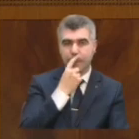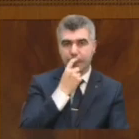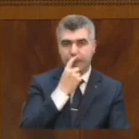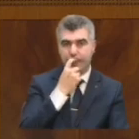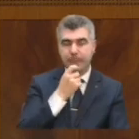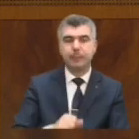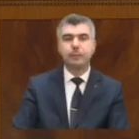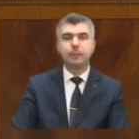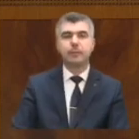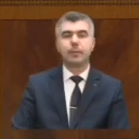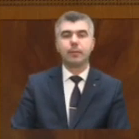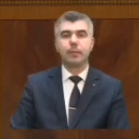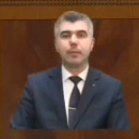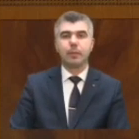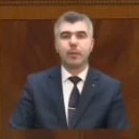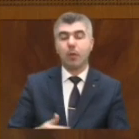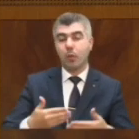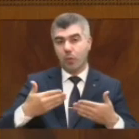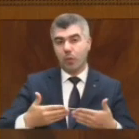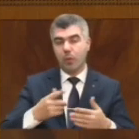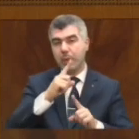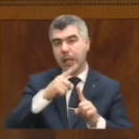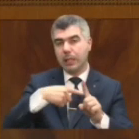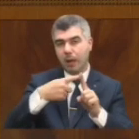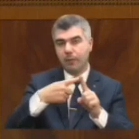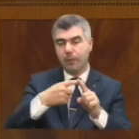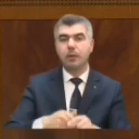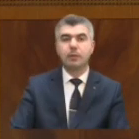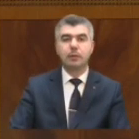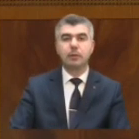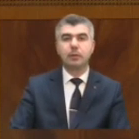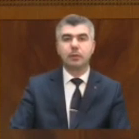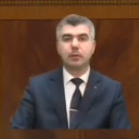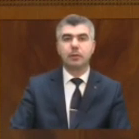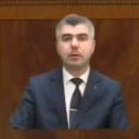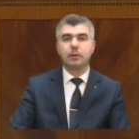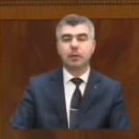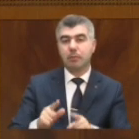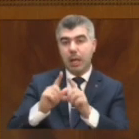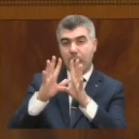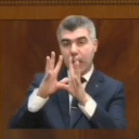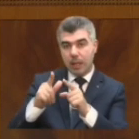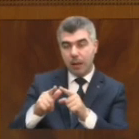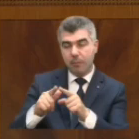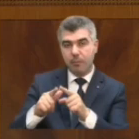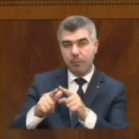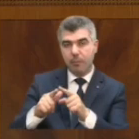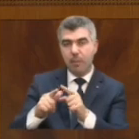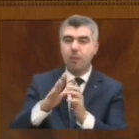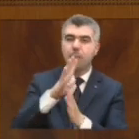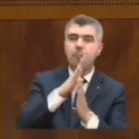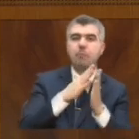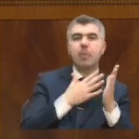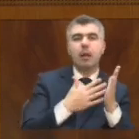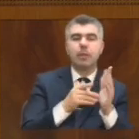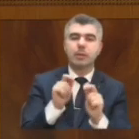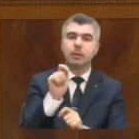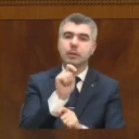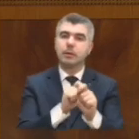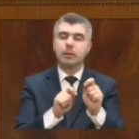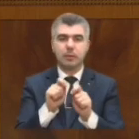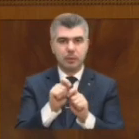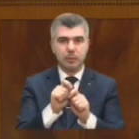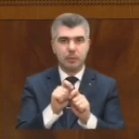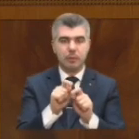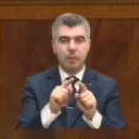كذلك واحد الامر اليوم، اذا هذا انطلاقا هذا الجرد فدارت واحد البرنامج، وهذا البرنامج حنا مستعدين